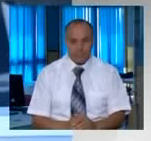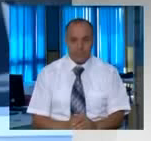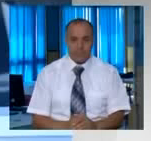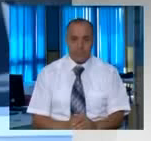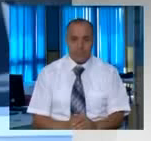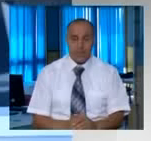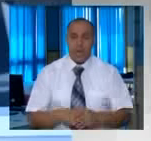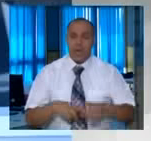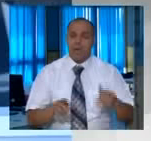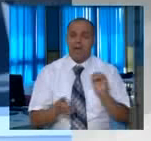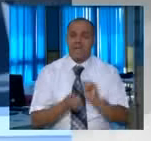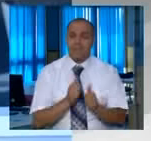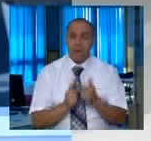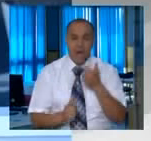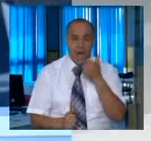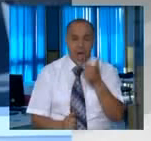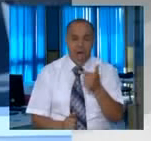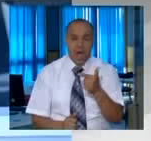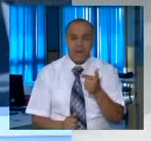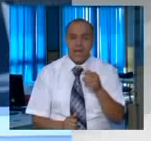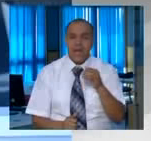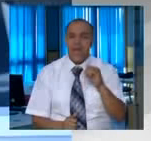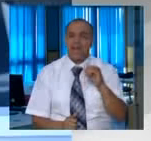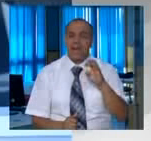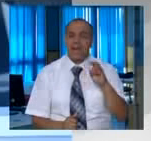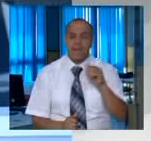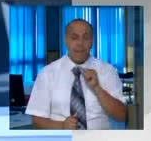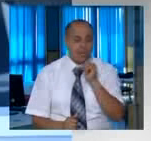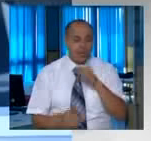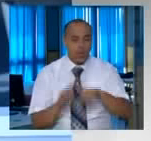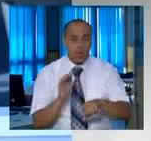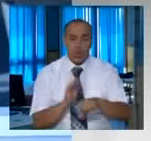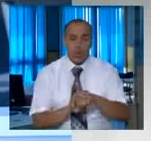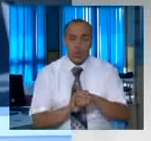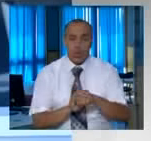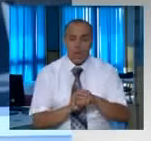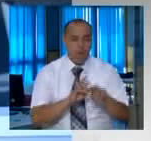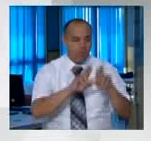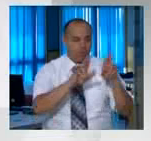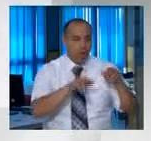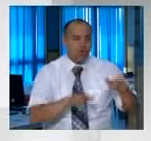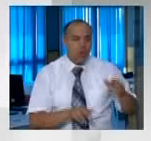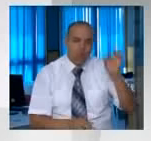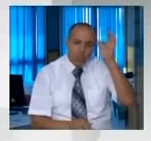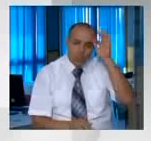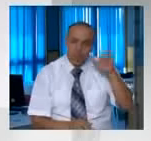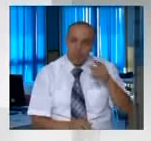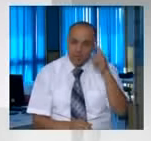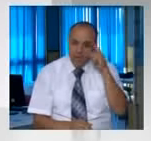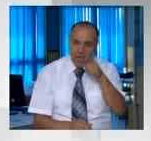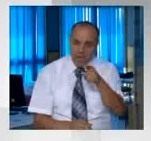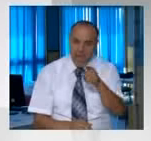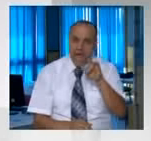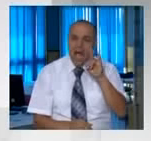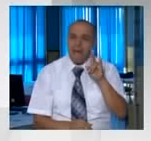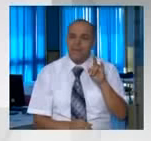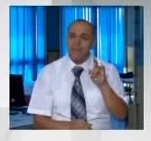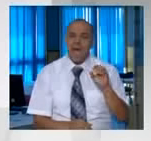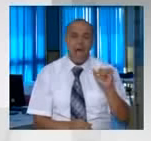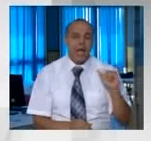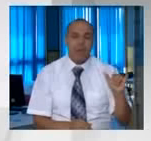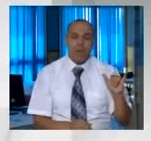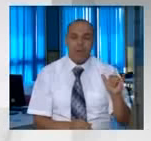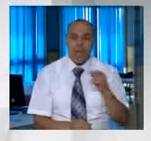في أخبار الرياضة، أعلن نادي أندرلخت البلجيكي لكرة القدم التعاقد مع المهاجم الدولي التونسي حمدي الحرباوي